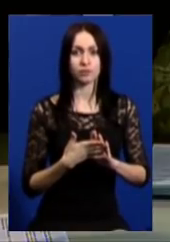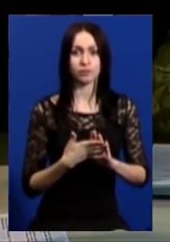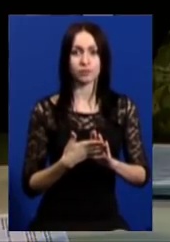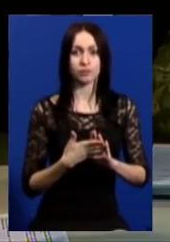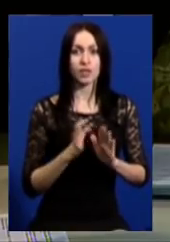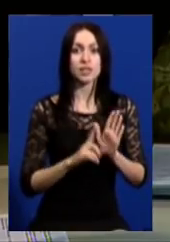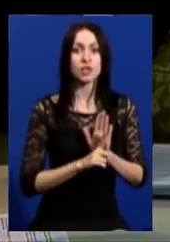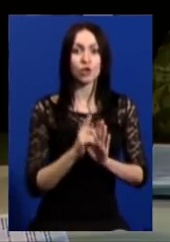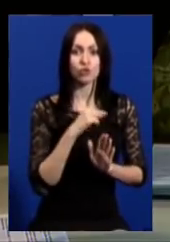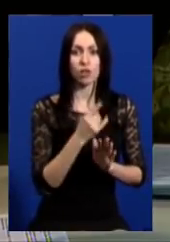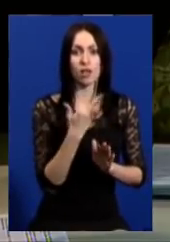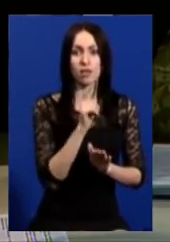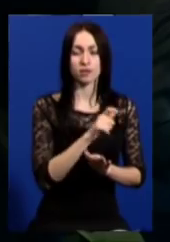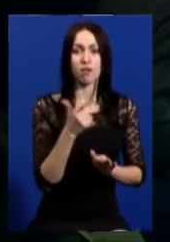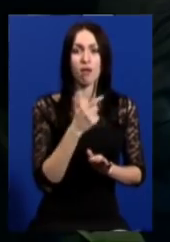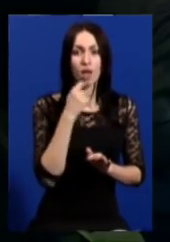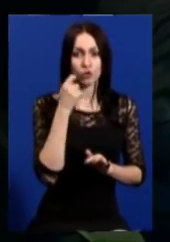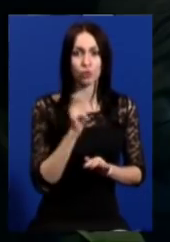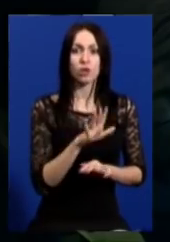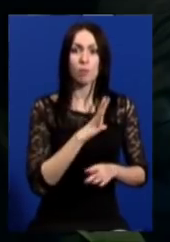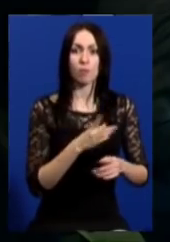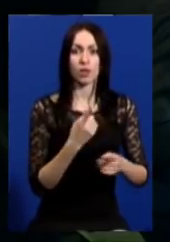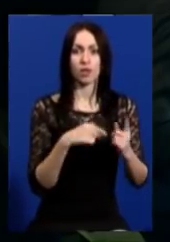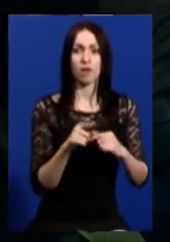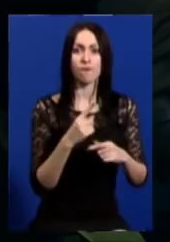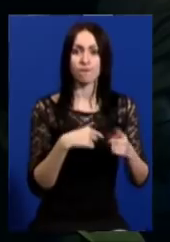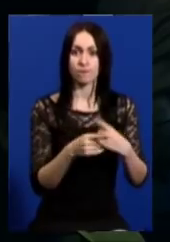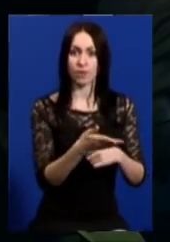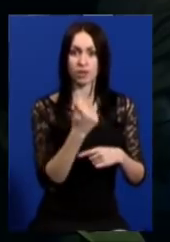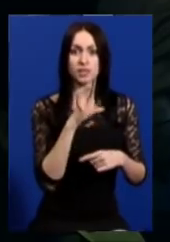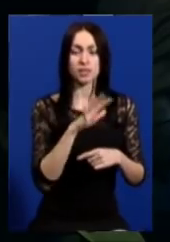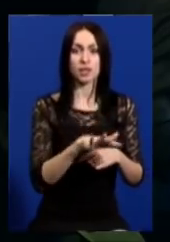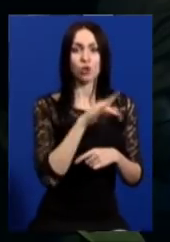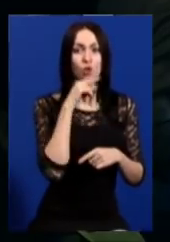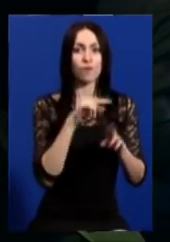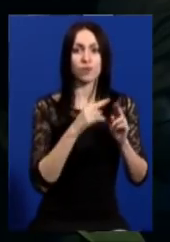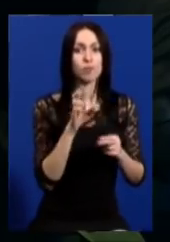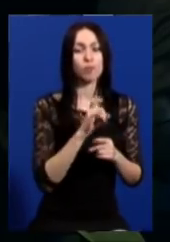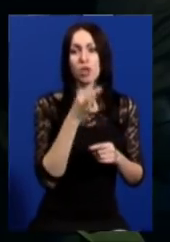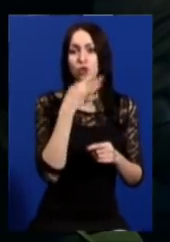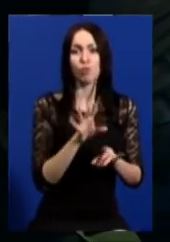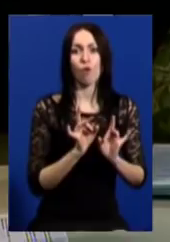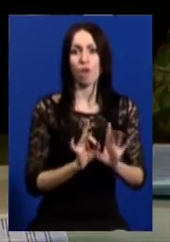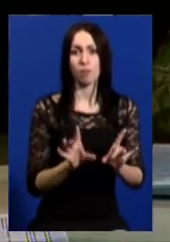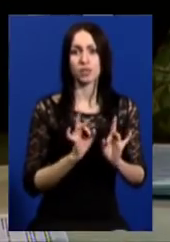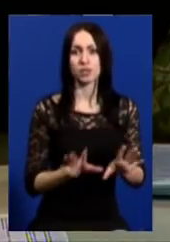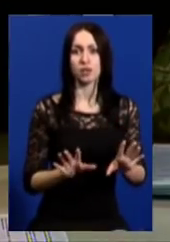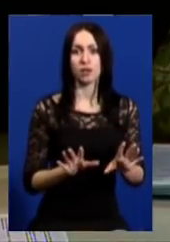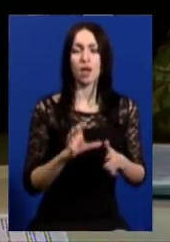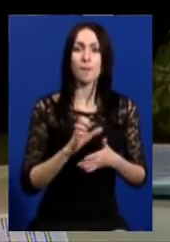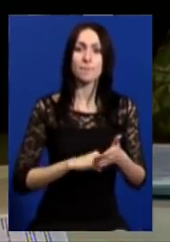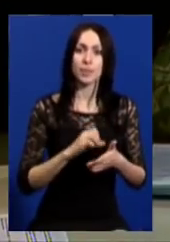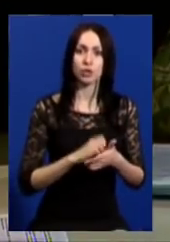декілька громадян України були повернуті з території Російської Федерації без будь-якого пояснення